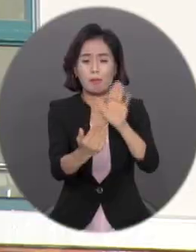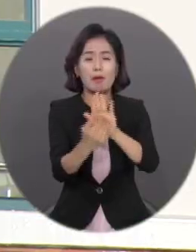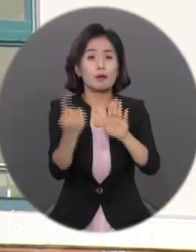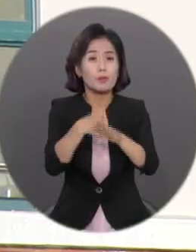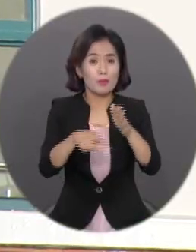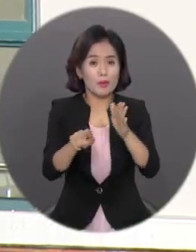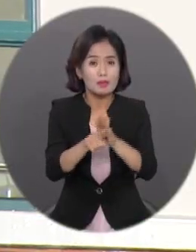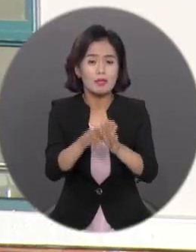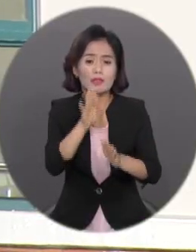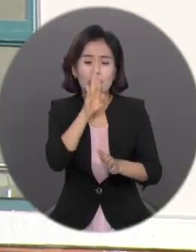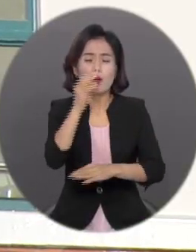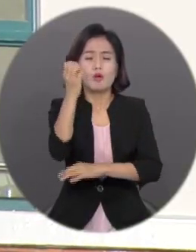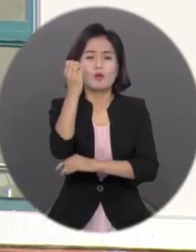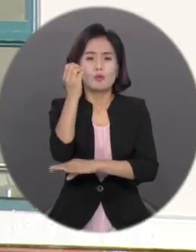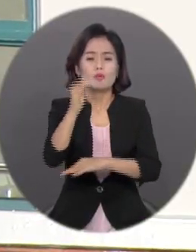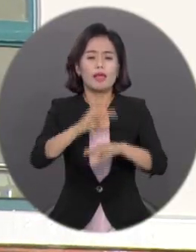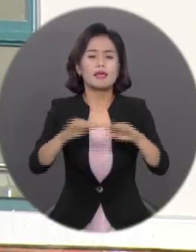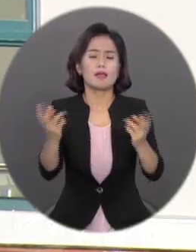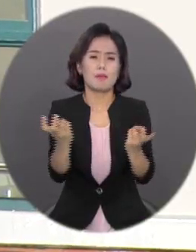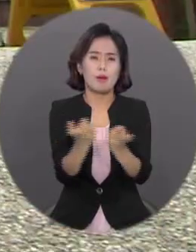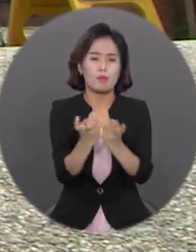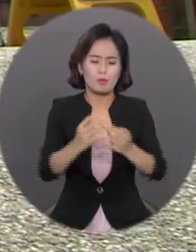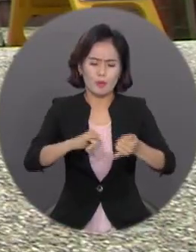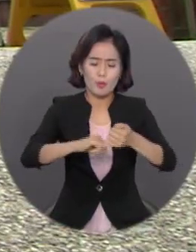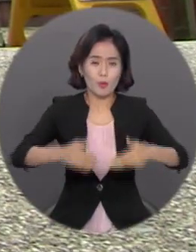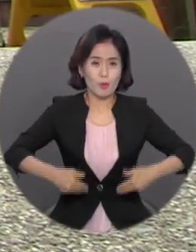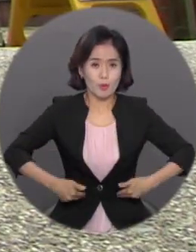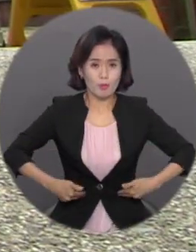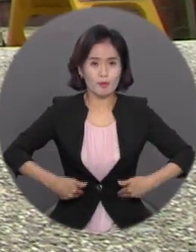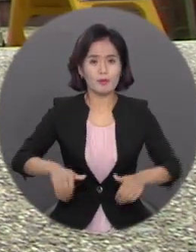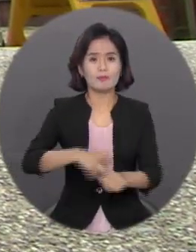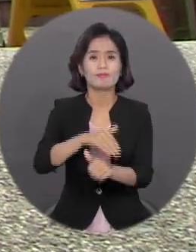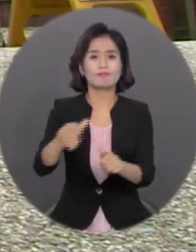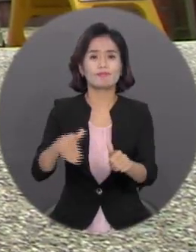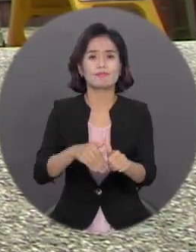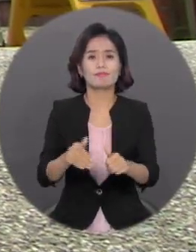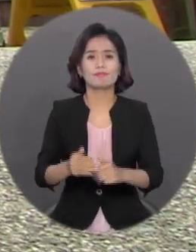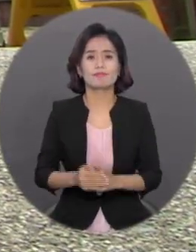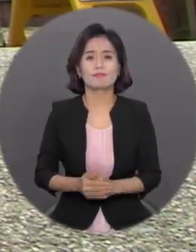않도록 그야말로 근본적인 대책 수립이 절실합니다. MBC 뉴스 이다현입니다.